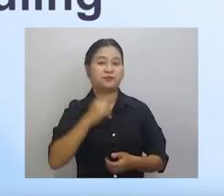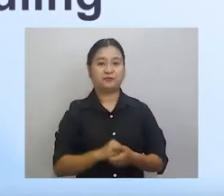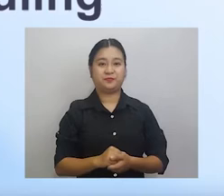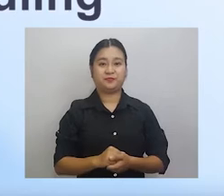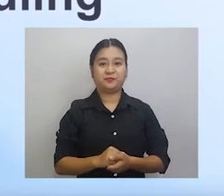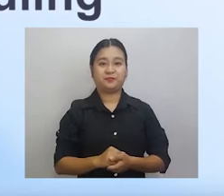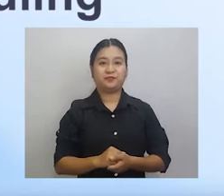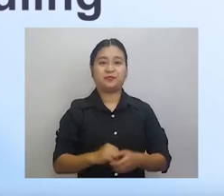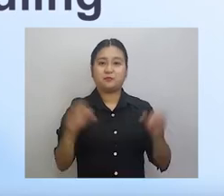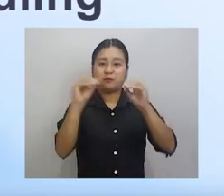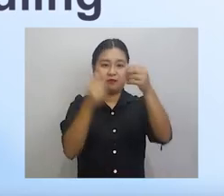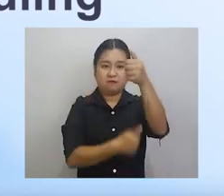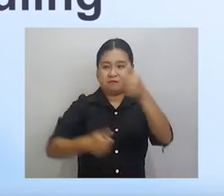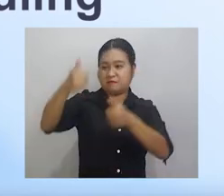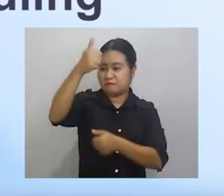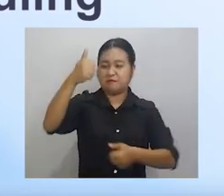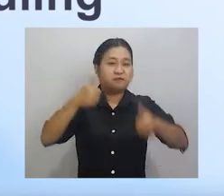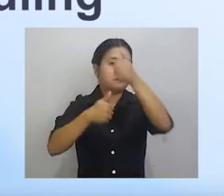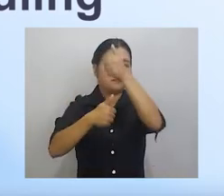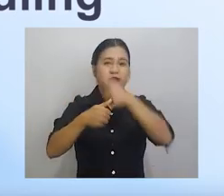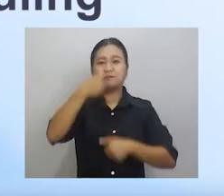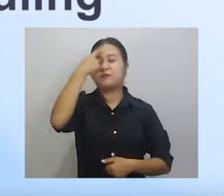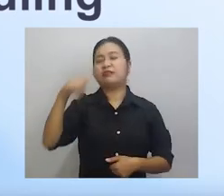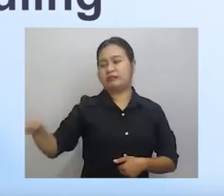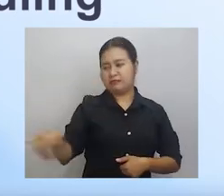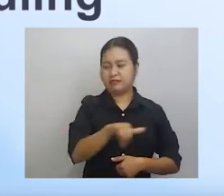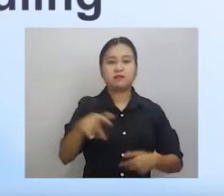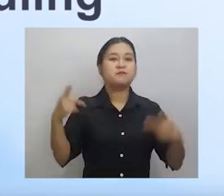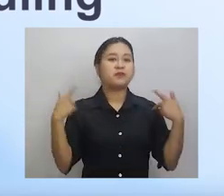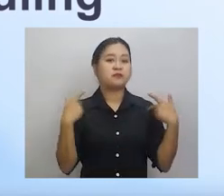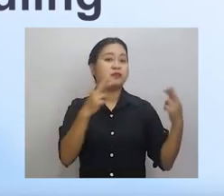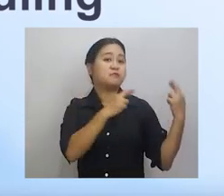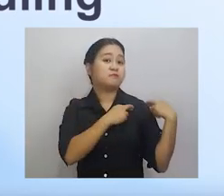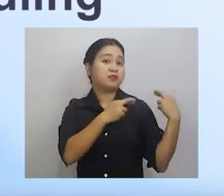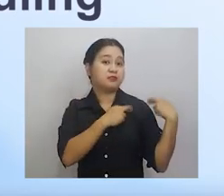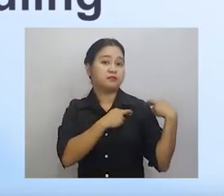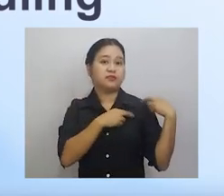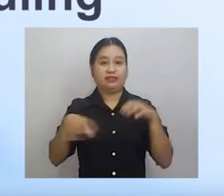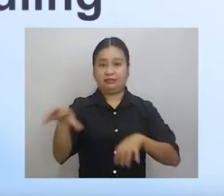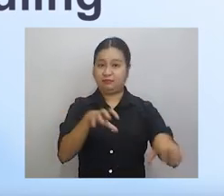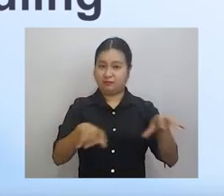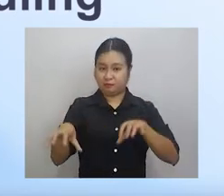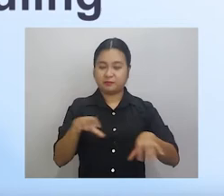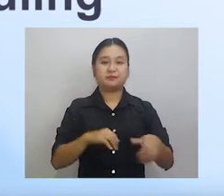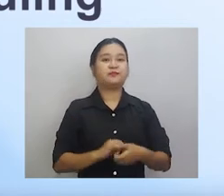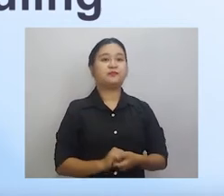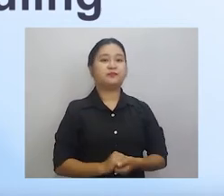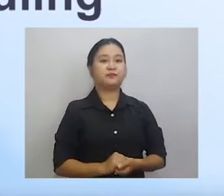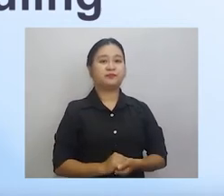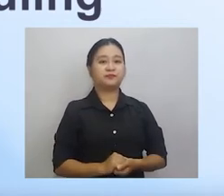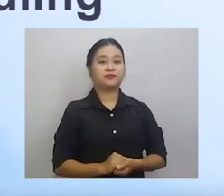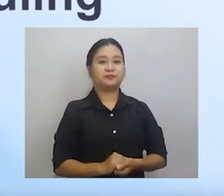Walang nakahihigit sa kanila dahil may kani-kaniyang tungkulin ginagampanan.